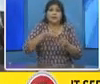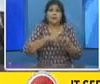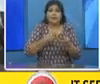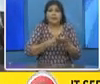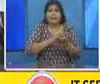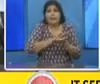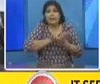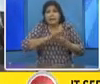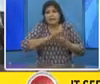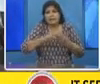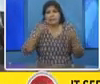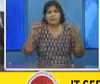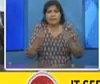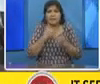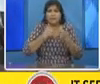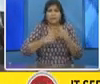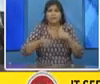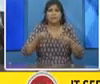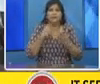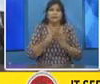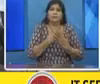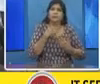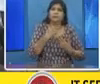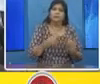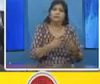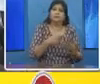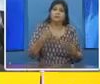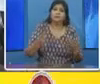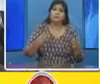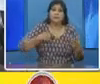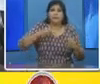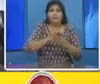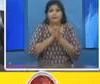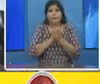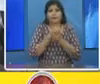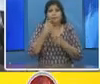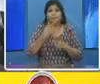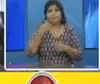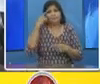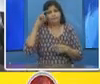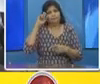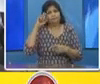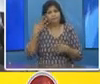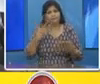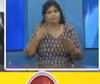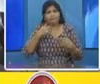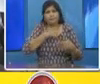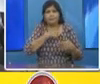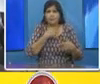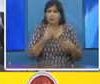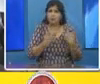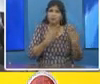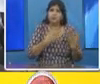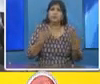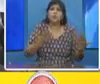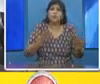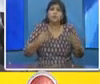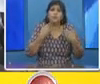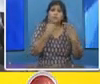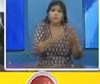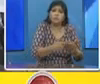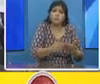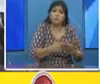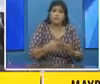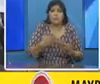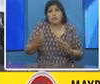साल जल्द से जल्द बीत जाए। साथियों, कभी मैं सोचता हूँ कि ऐसा क्यों हो रहा